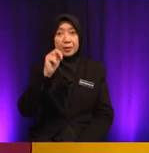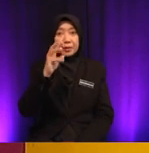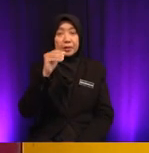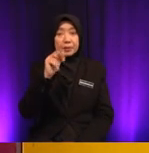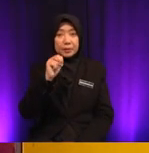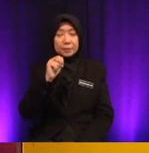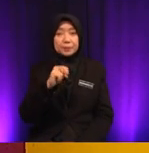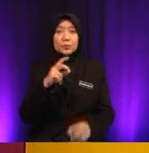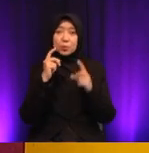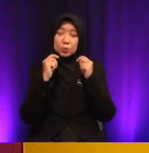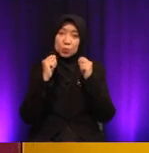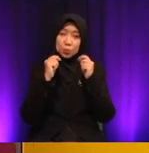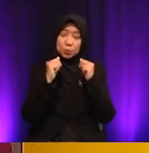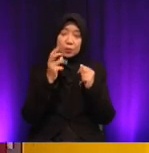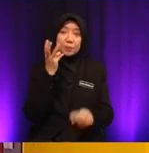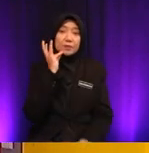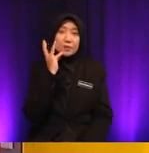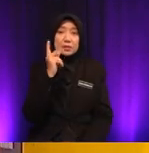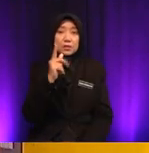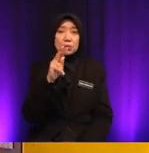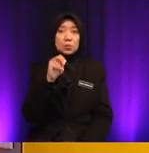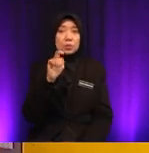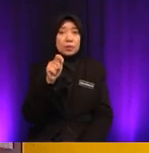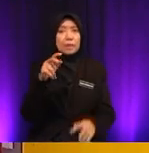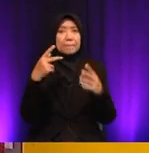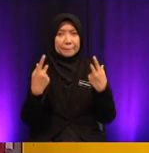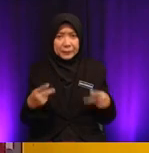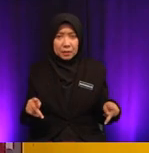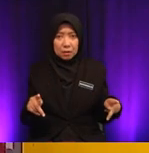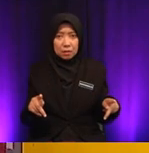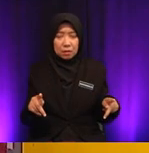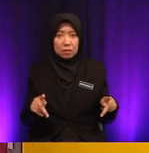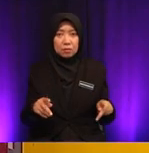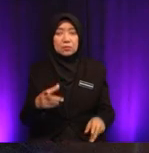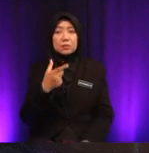nasi kuning nasi kuning pernah makan nasi kuning